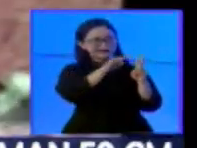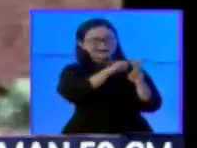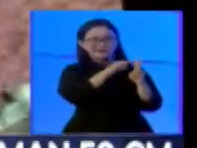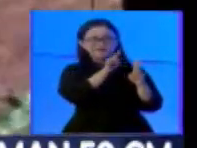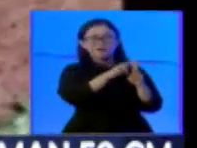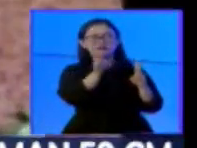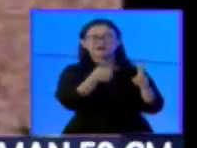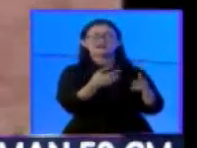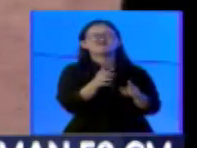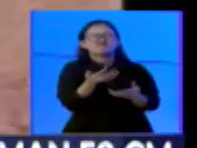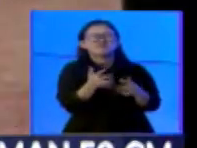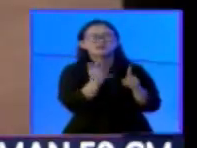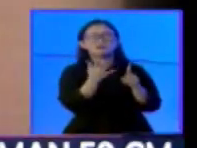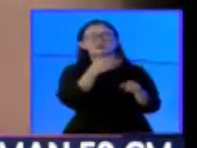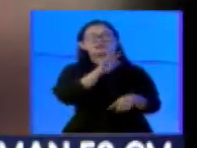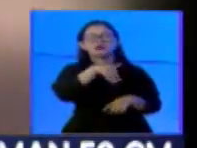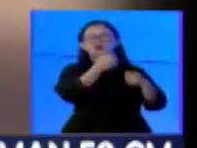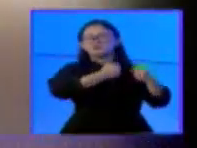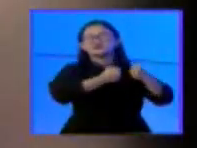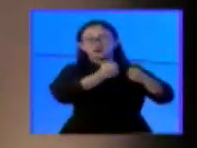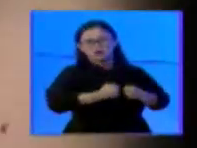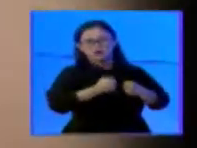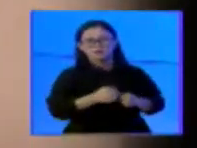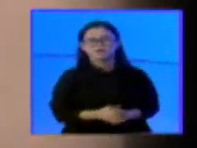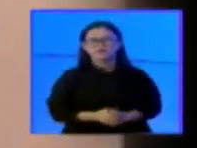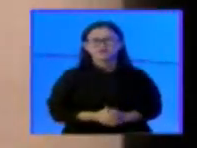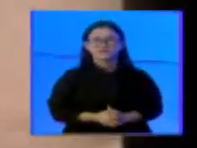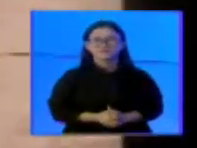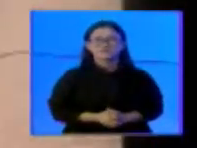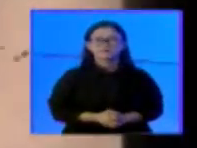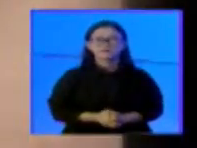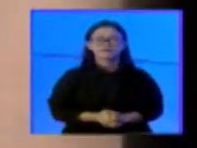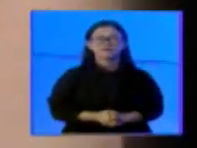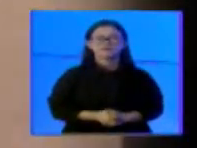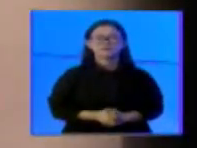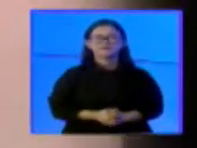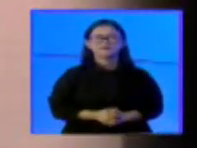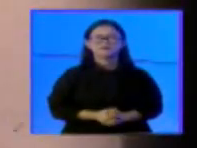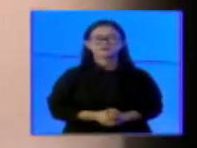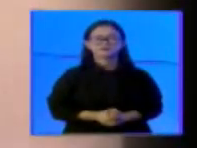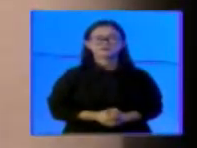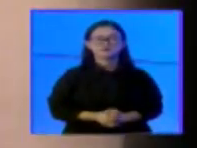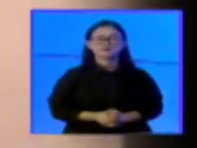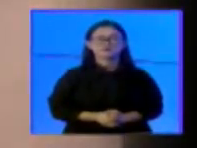terancam hukuman 15 tahun penjara. Dari Lebak, Banten, Iskandar Nasution, iNews, melaporkan.